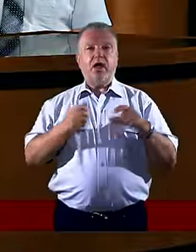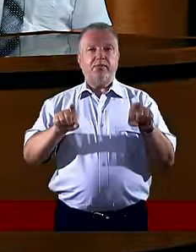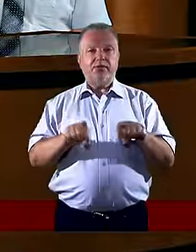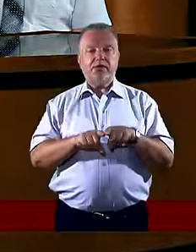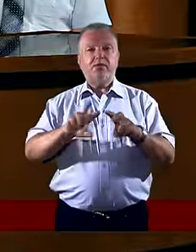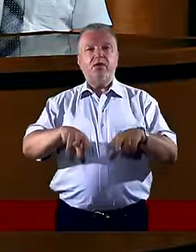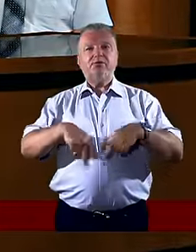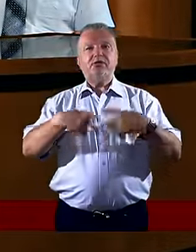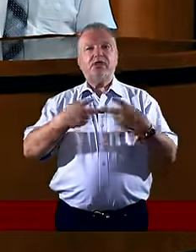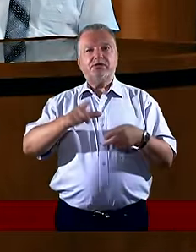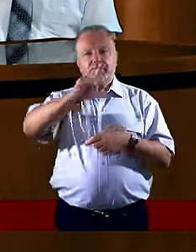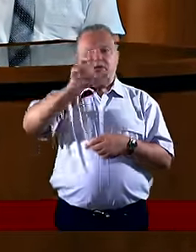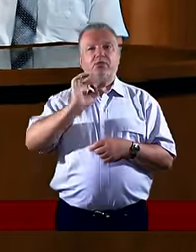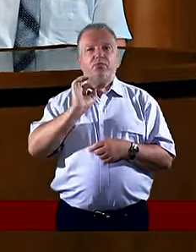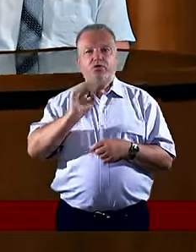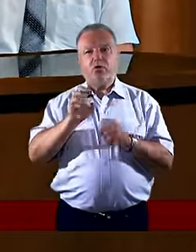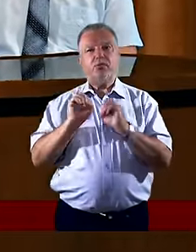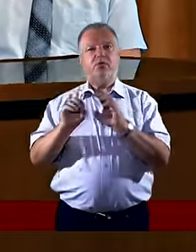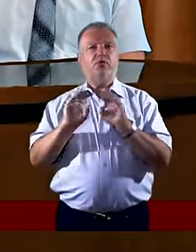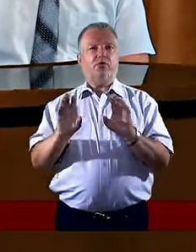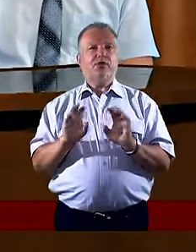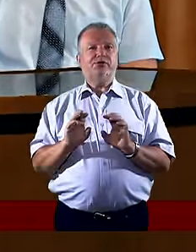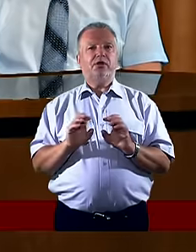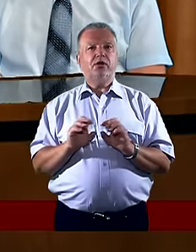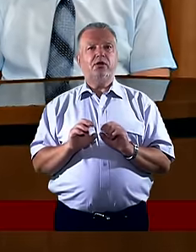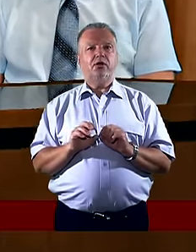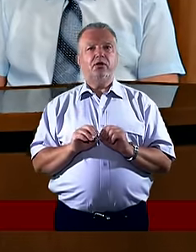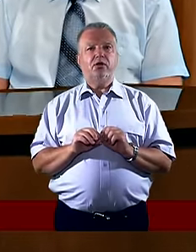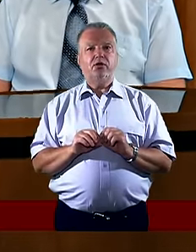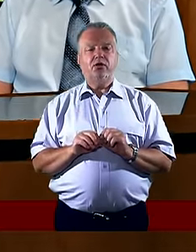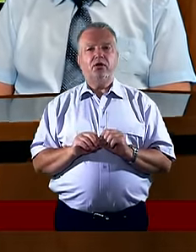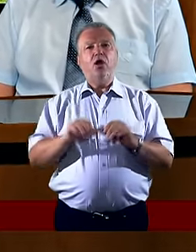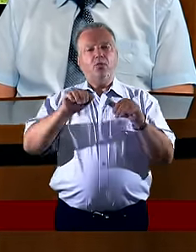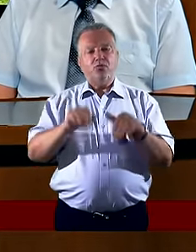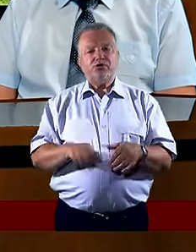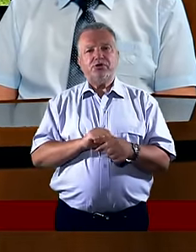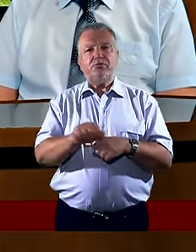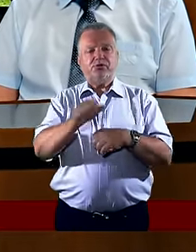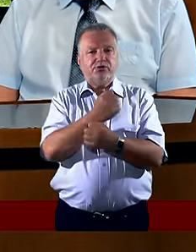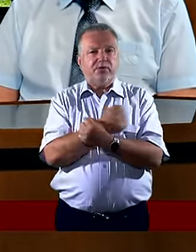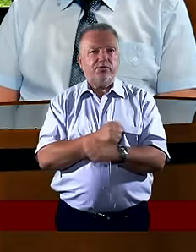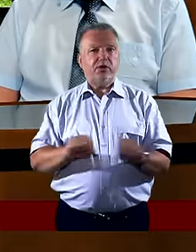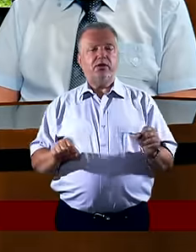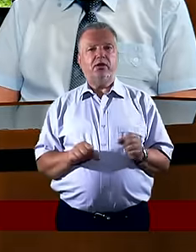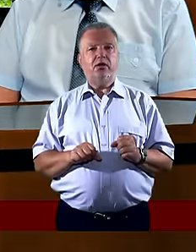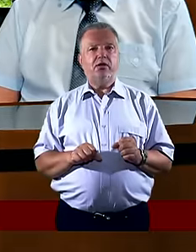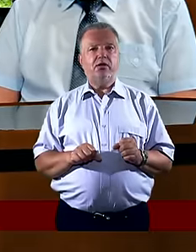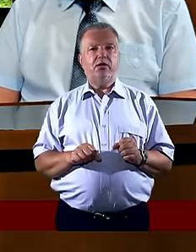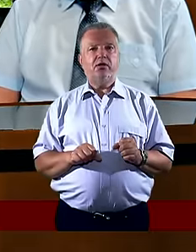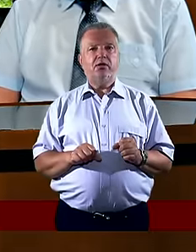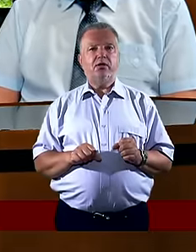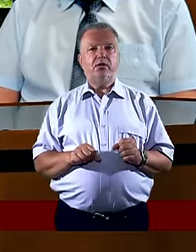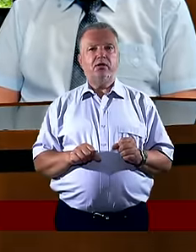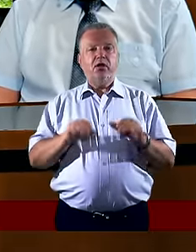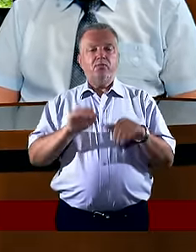celem, żeby również przekazywać ludziom tę dobrą wiadomość. Oto możecie być zbawieni.